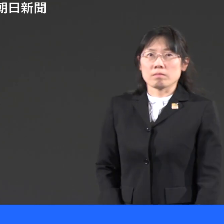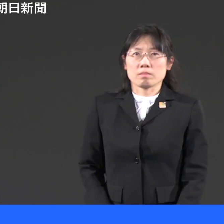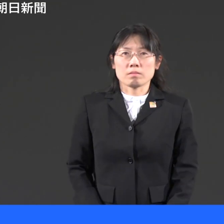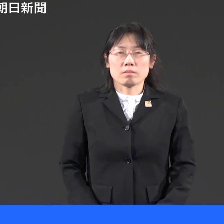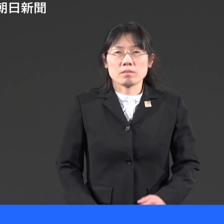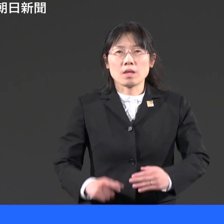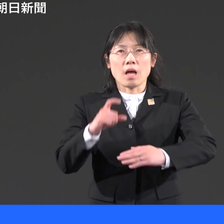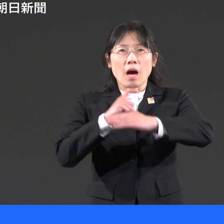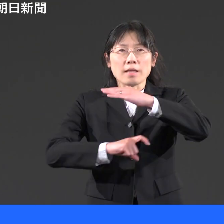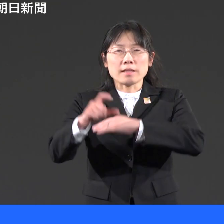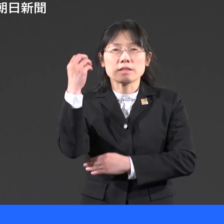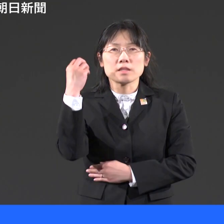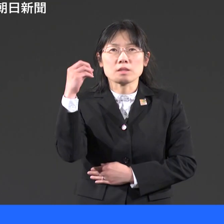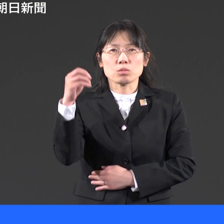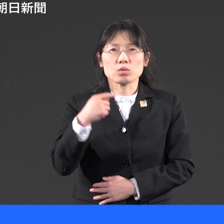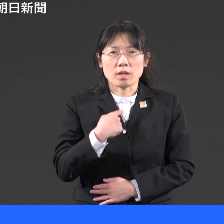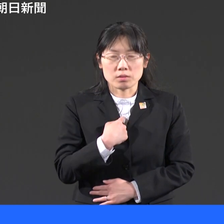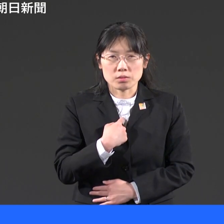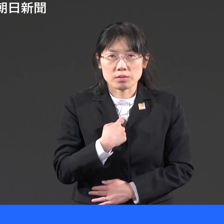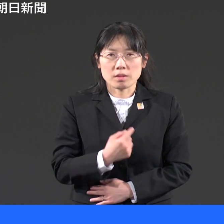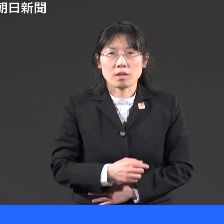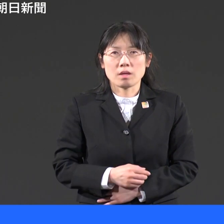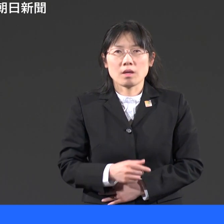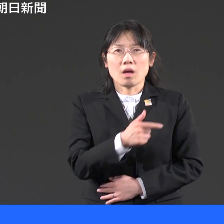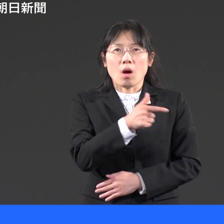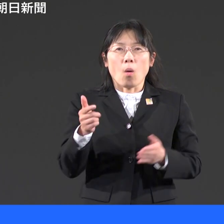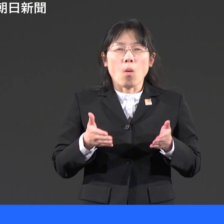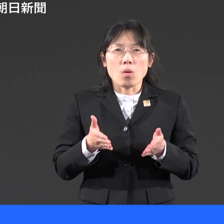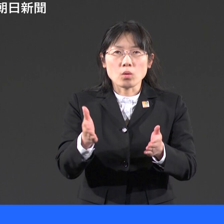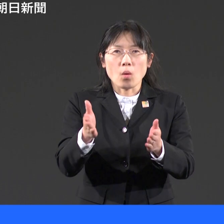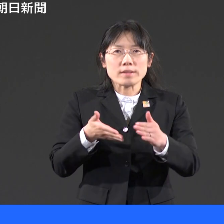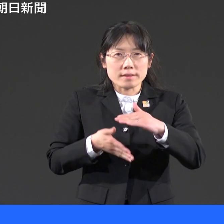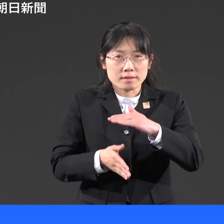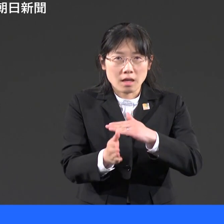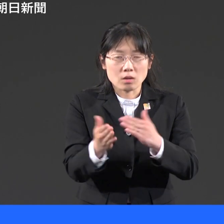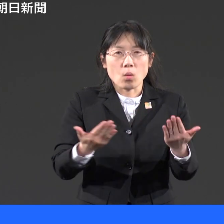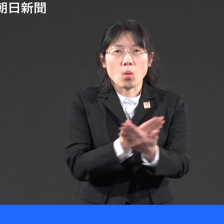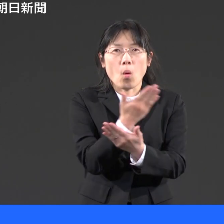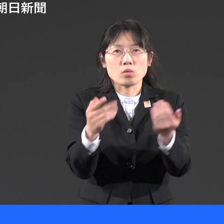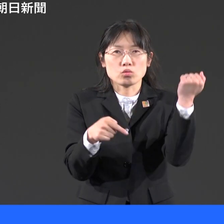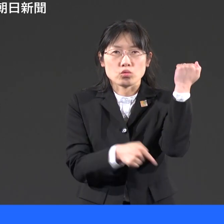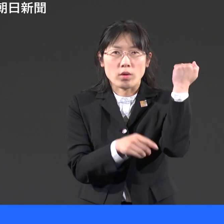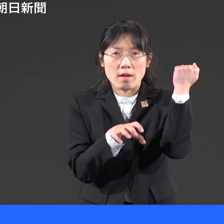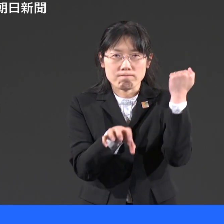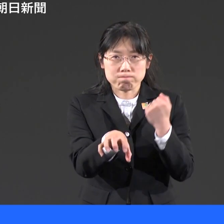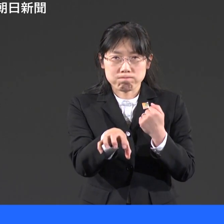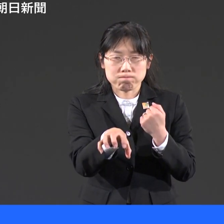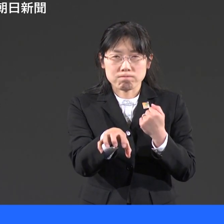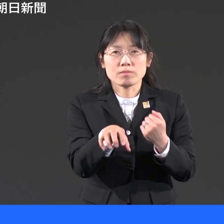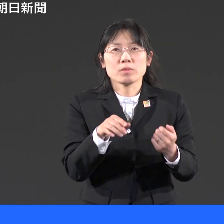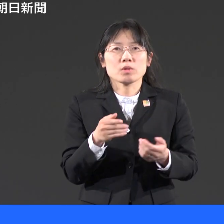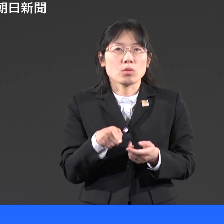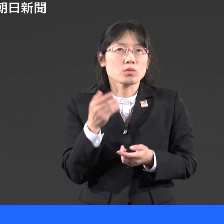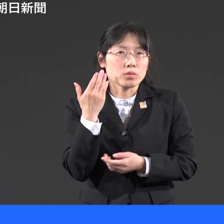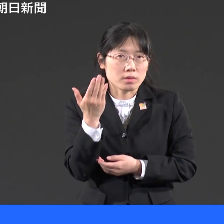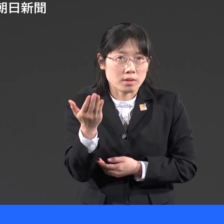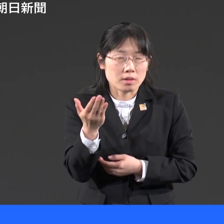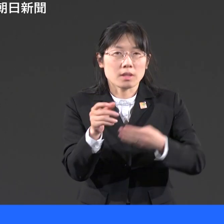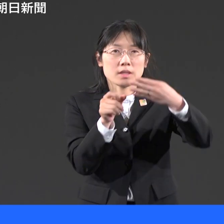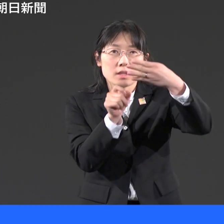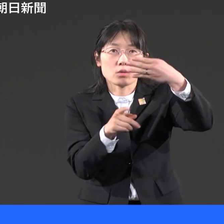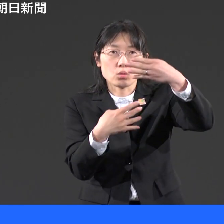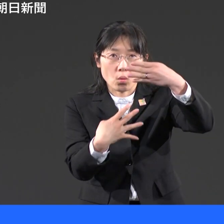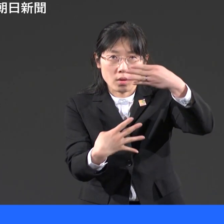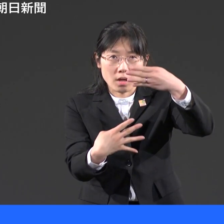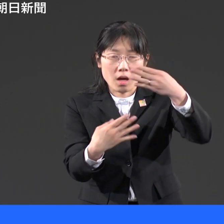朝日新聞の古畑と言います。はい、大通りの地下の交流拠点に関して伺います。はい、4月の4日から交